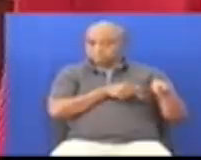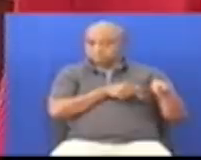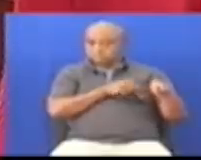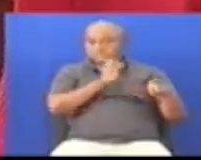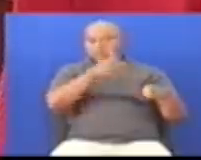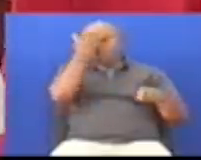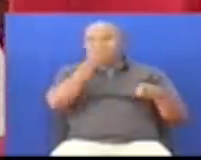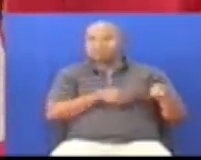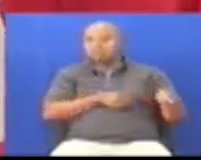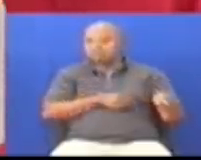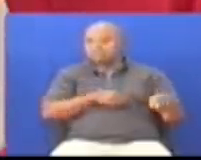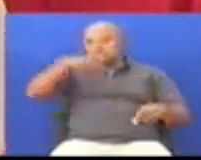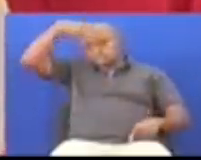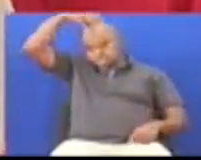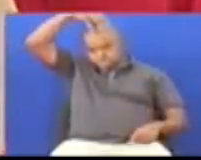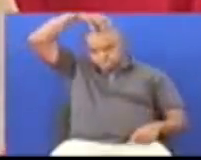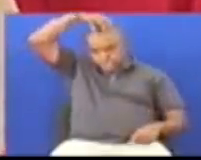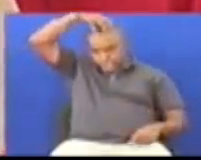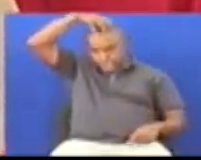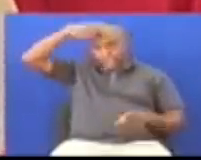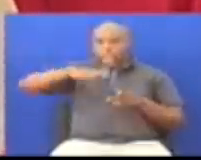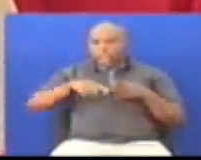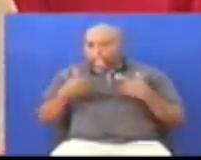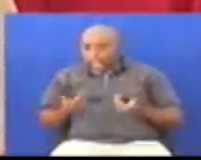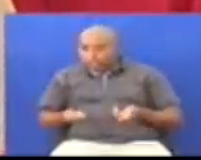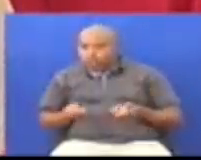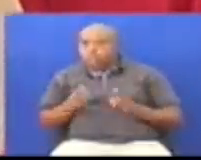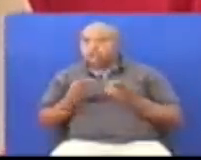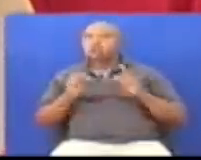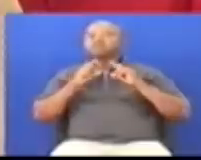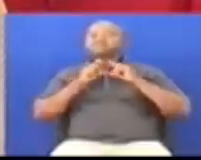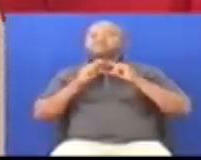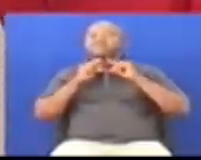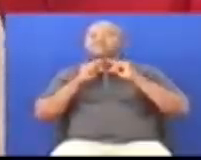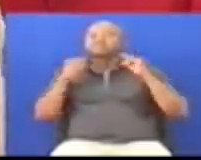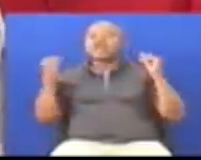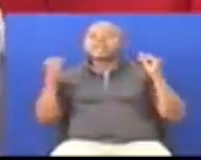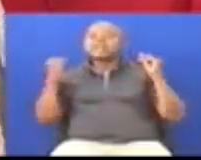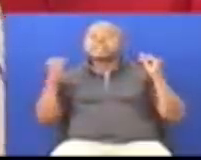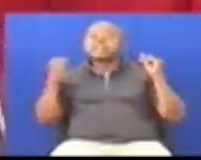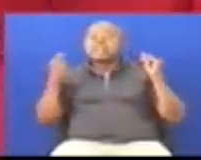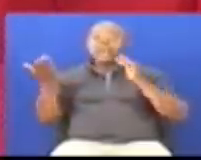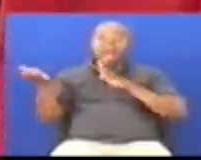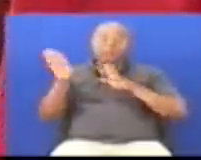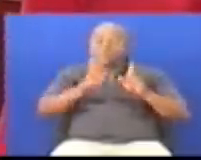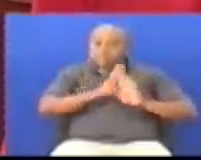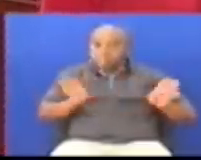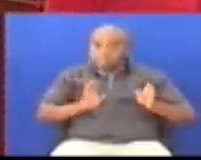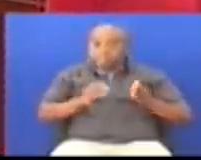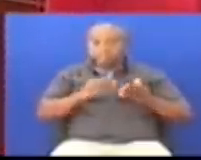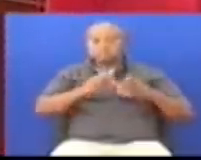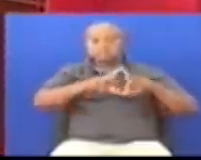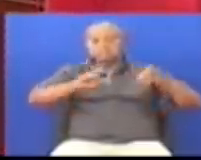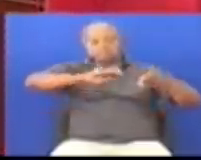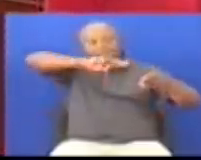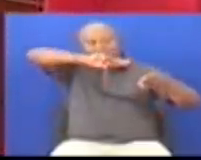Yule aliye shehe sijui nani au mwenye nani mchungaji aliyemaliza, akimaliza hapo anasaini kile